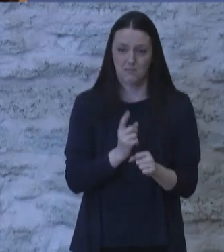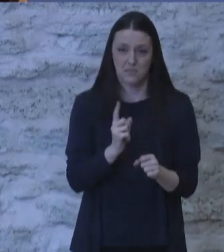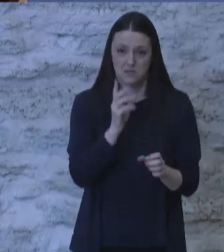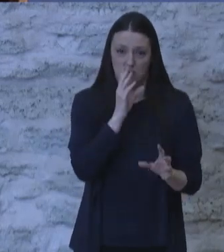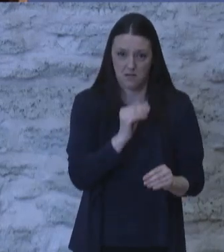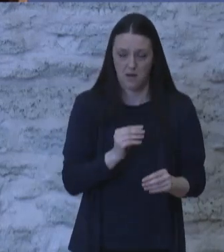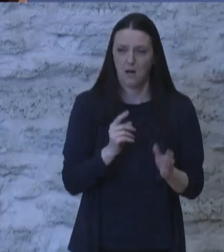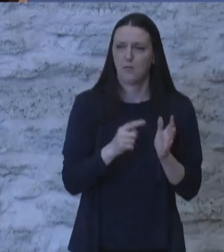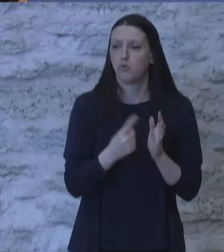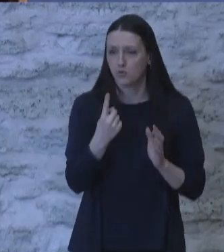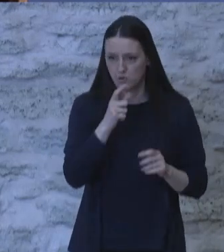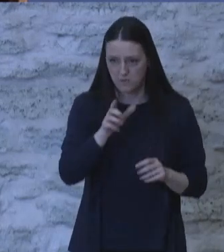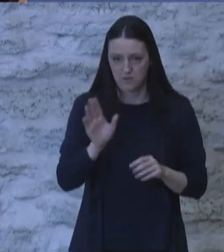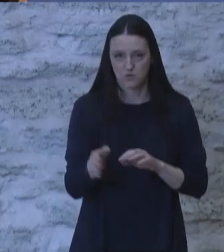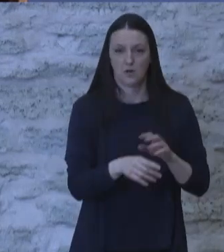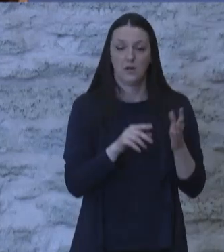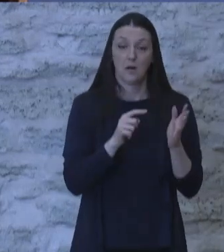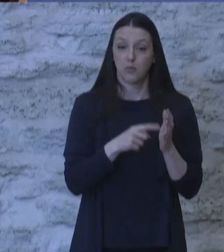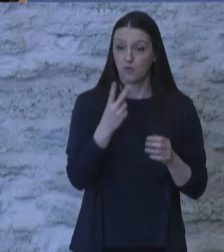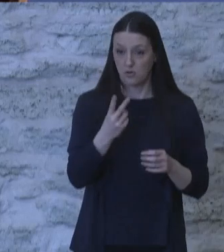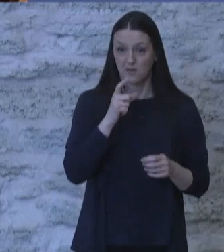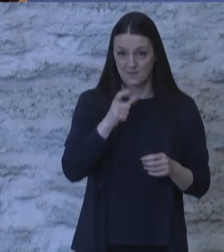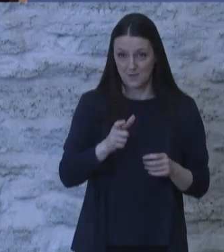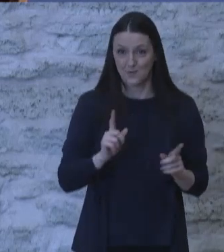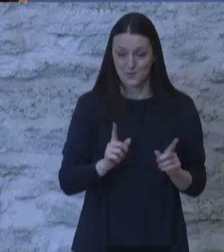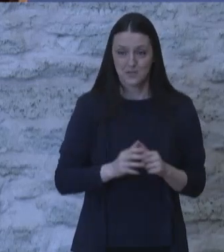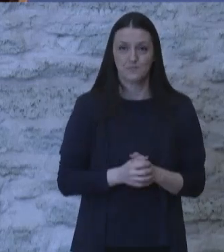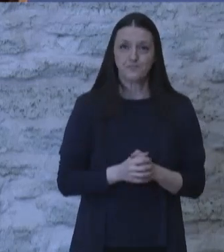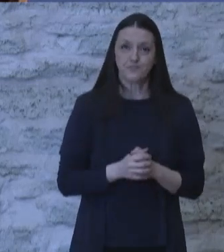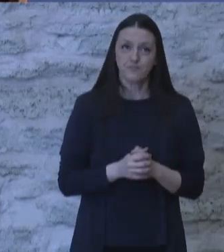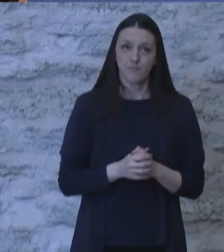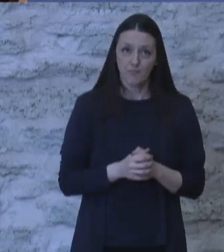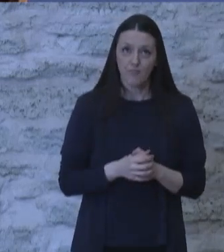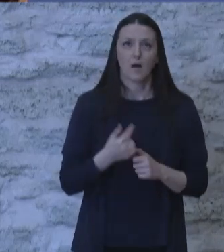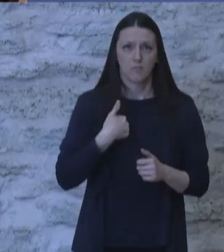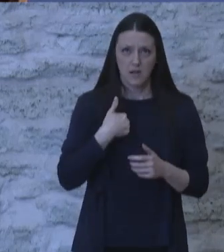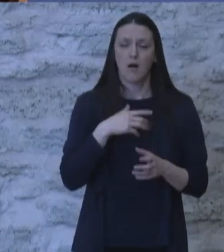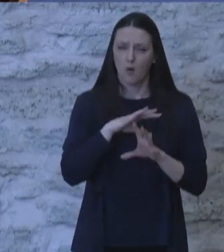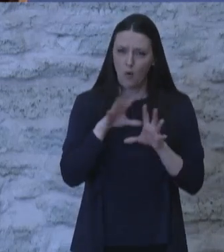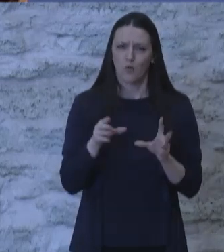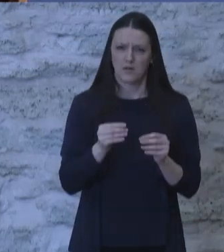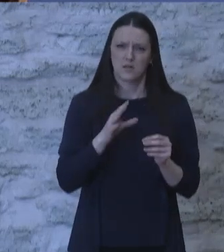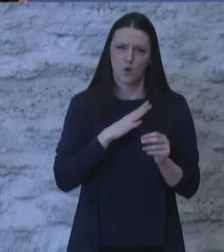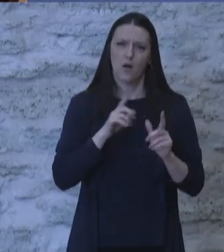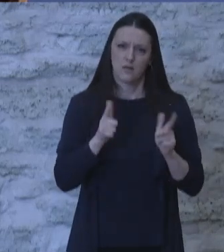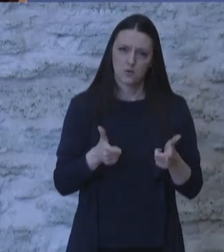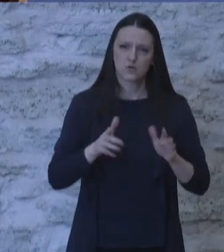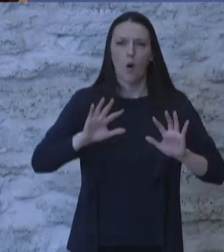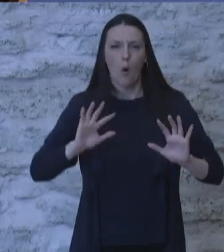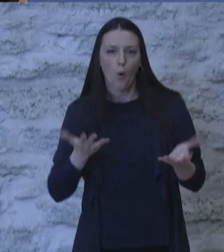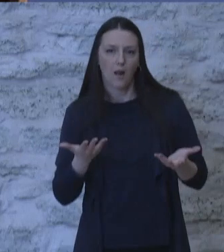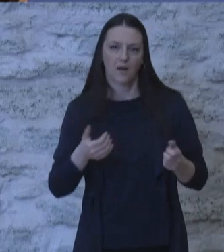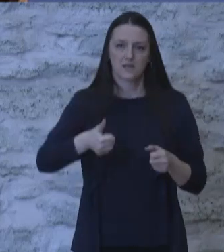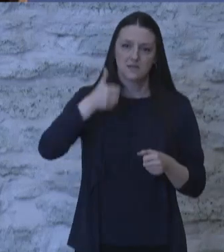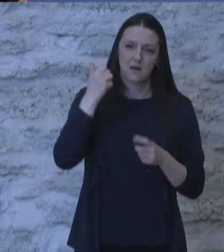See on punkt üks. Punkt kaks on see, et need, ma olen sellemalt täiesti päri, et need oleksid ja